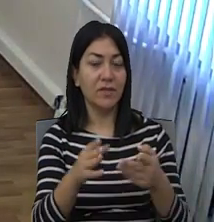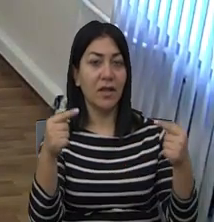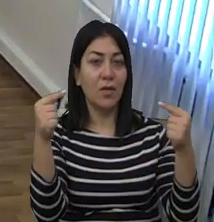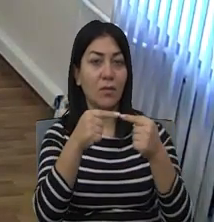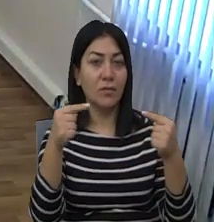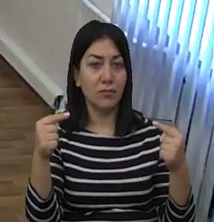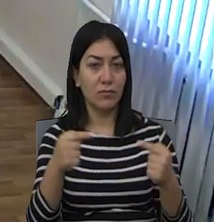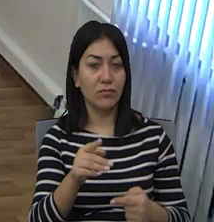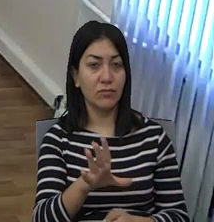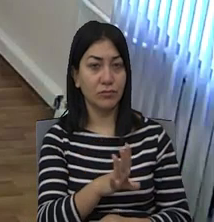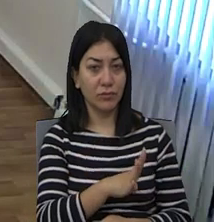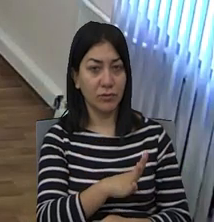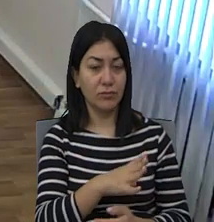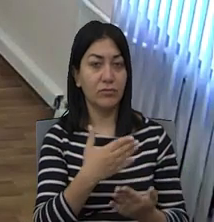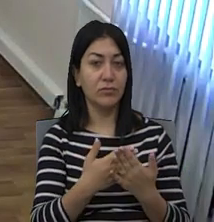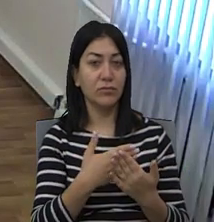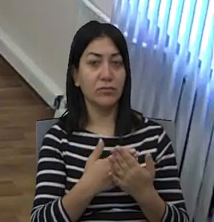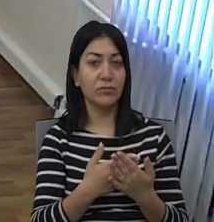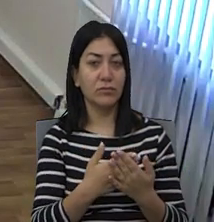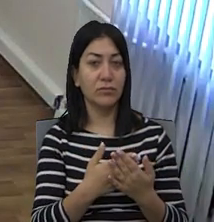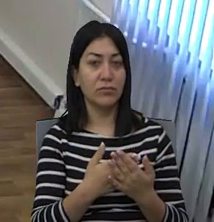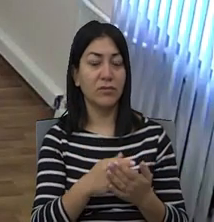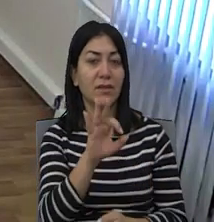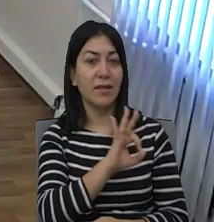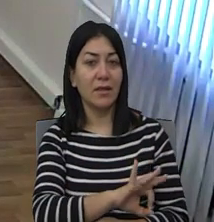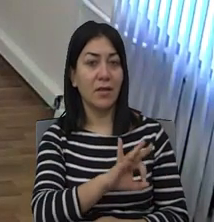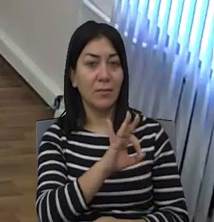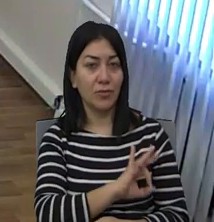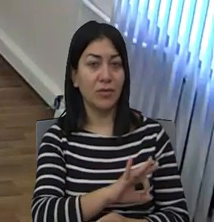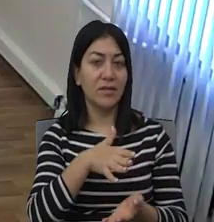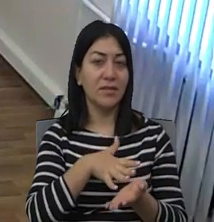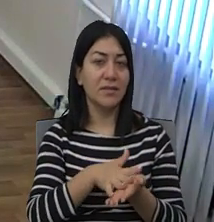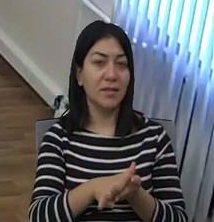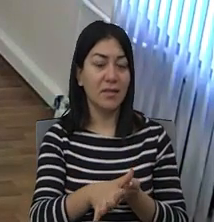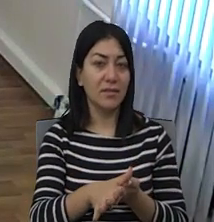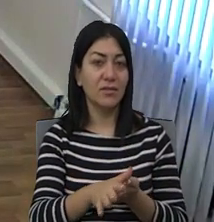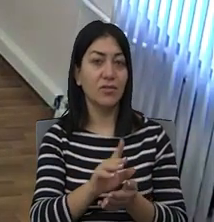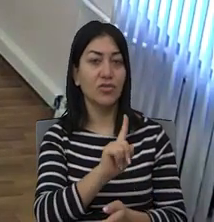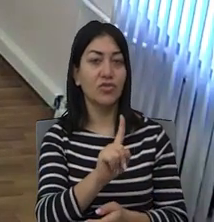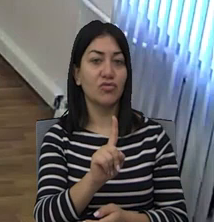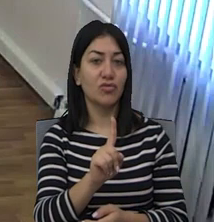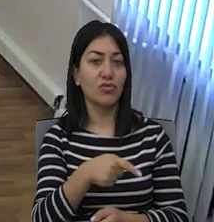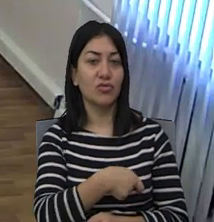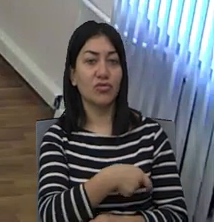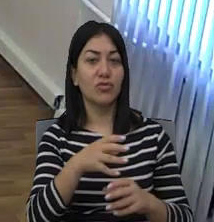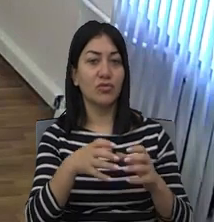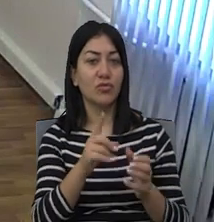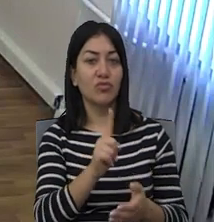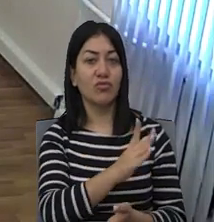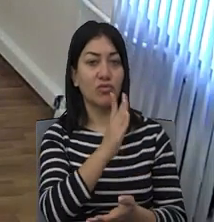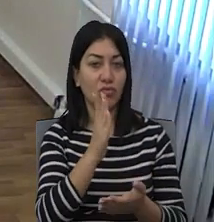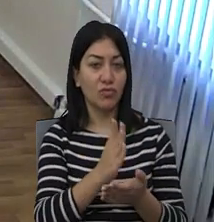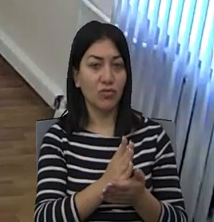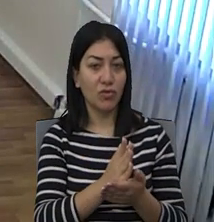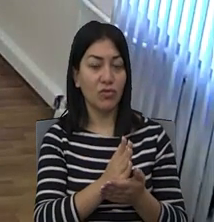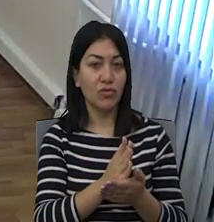ույնակամացումներ, այսինքն այն եկամուտները եւ ծախսերը, որոնք որ ունեին ուսակցությունները, շատ դեպքերում